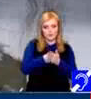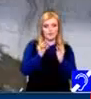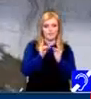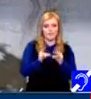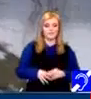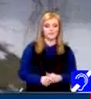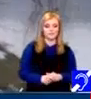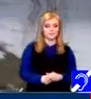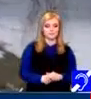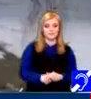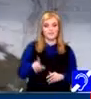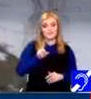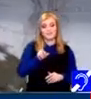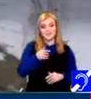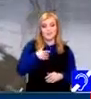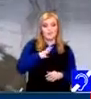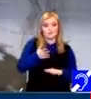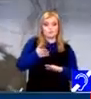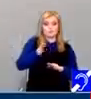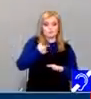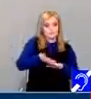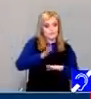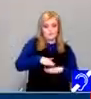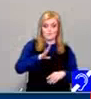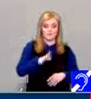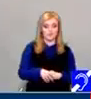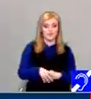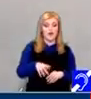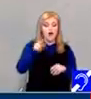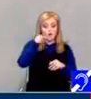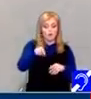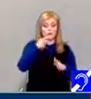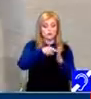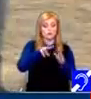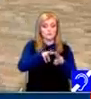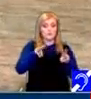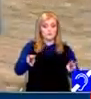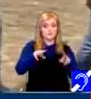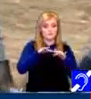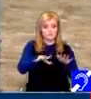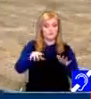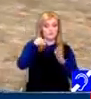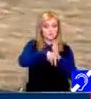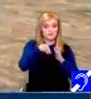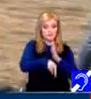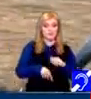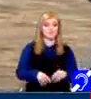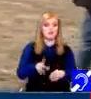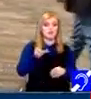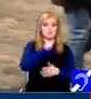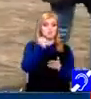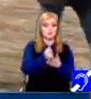lor, lucru care ne-a îngreunat nouă situația. În zonă au ajuns și ministrul de interne Carmen Dan și Raed Arafat, șeful departamentului